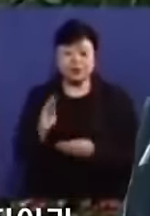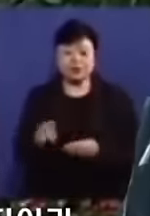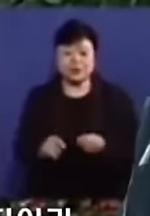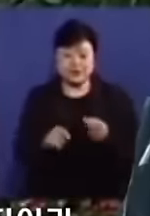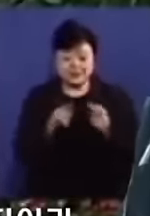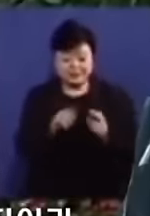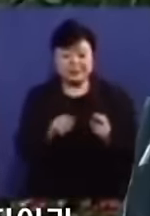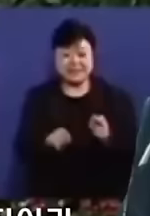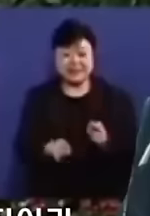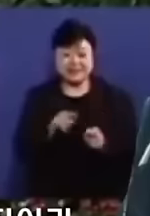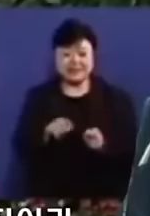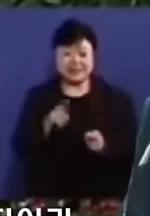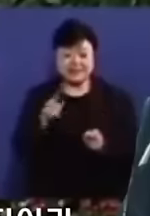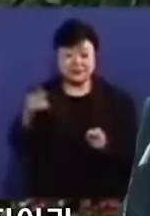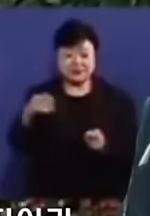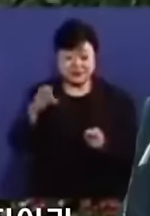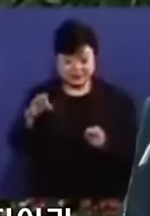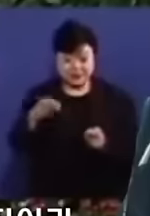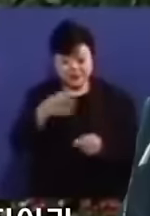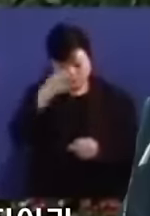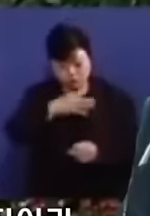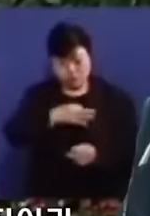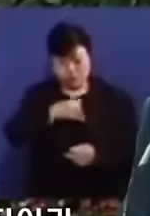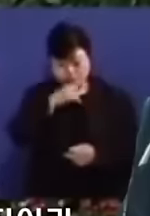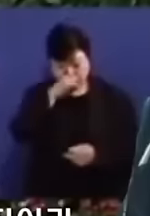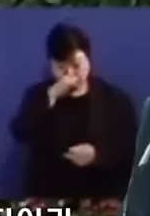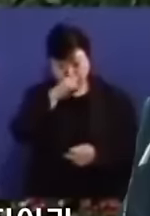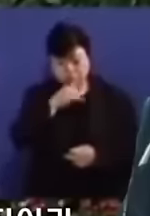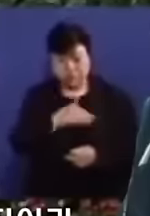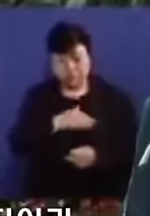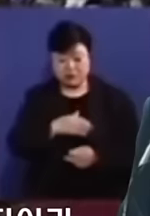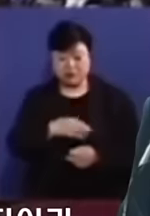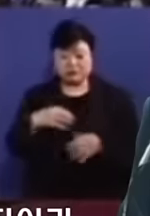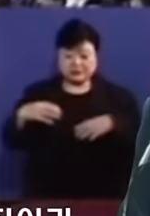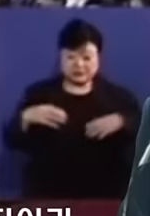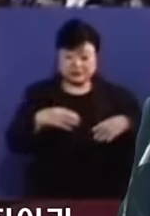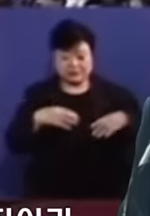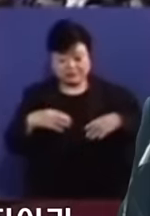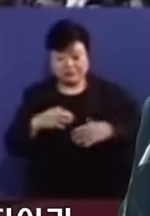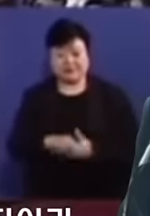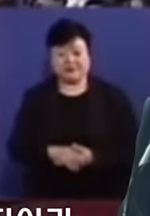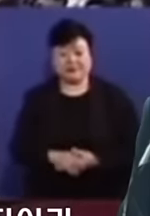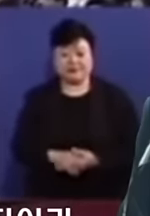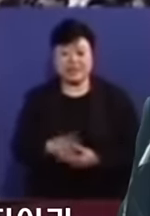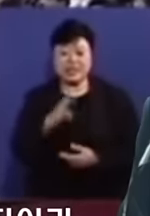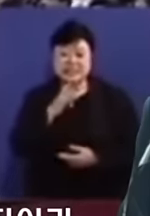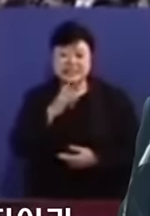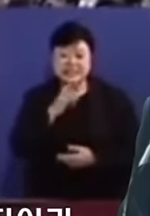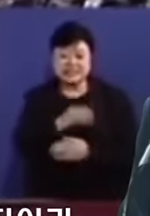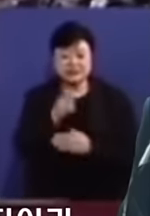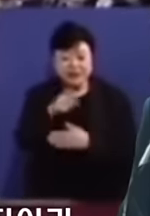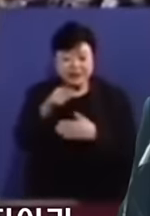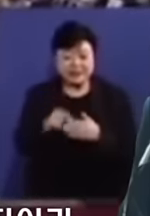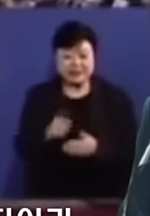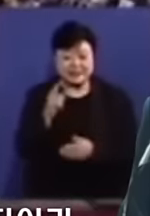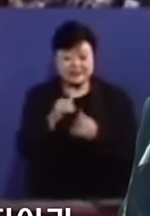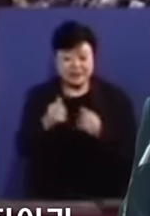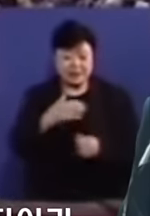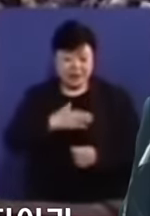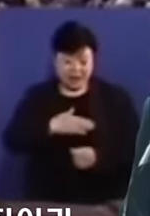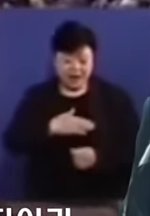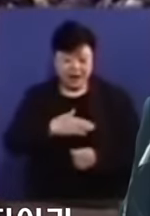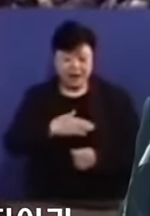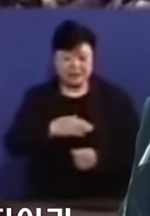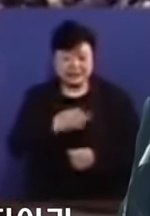12장 1절로 7절에 있습니다. 무익하나마 내가 부득불 자랑하노니 주의 환상과 계시를 말이라. 내가 그리스도 안에 있는 한 사람을 아노니